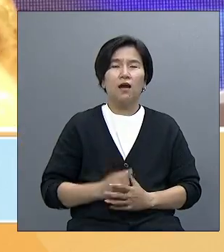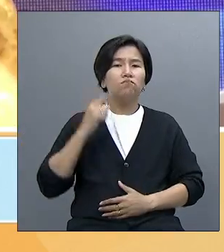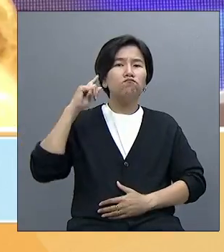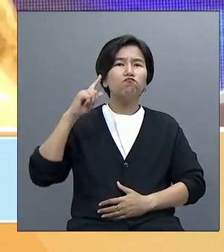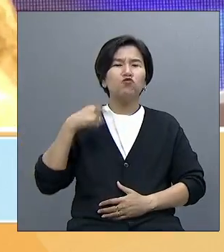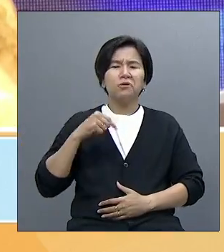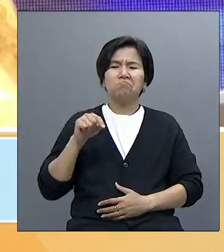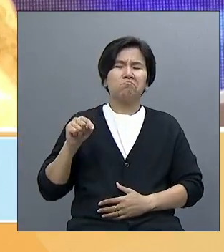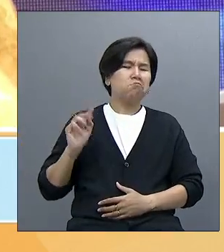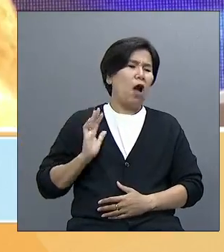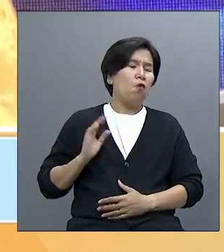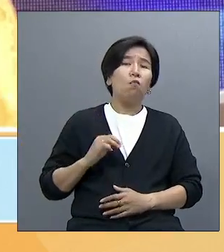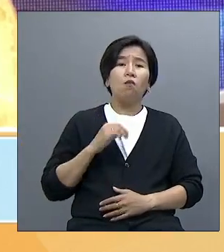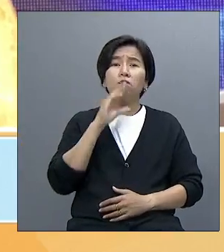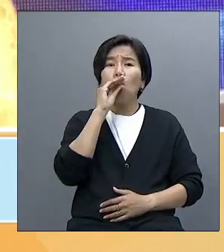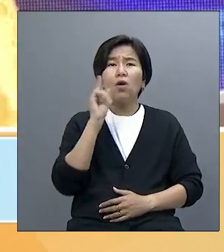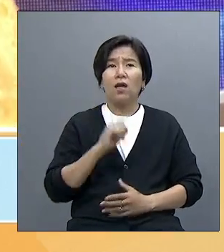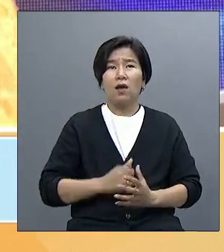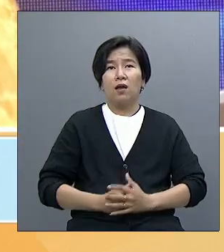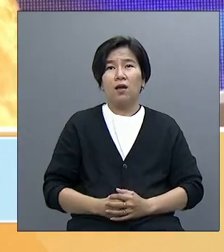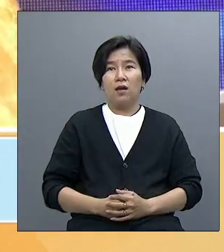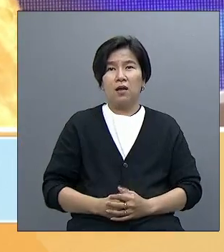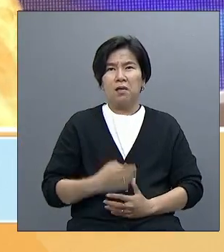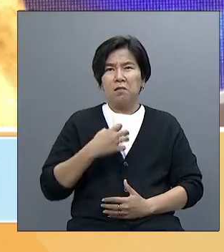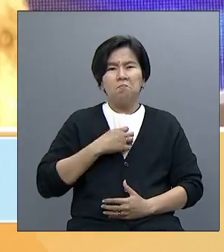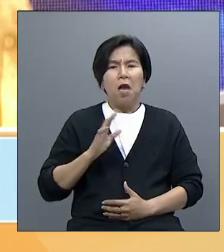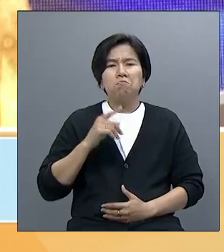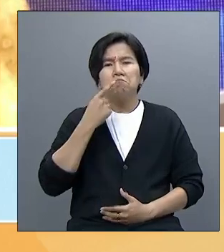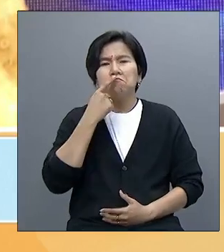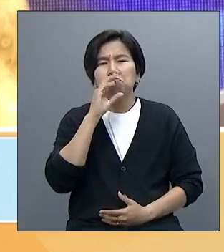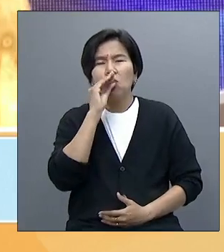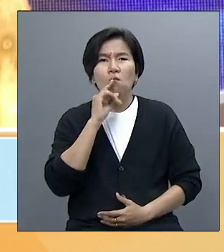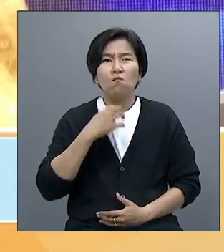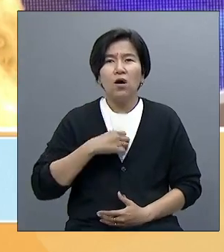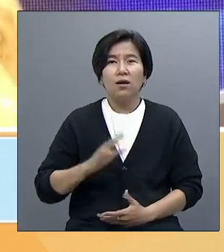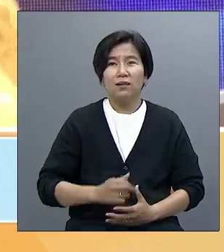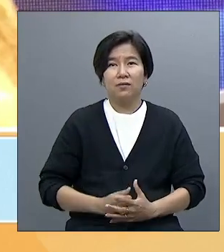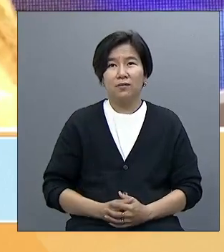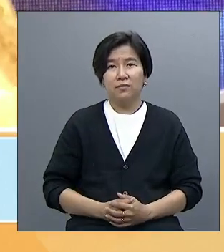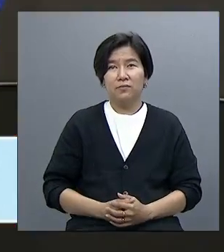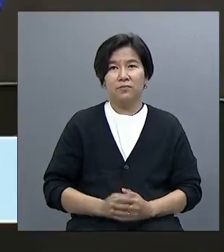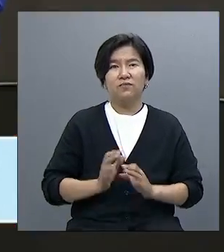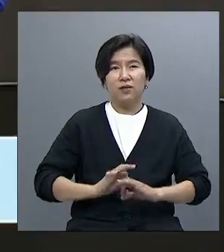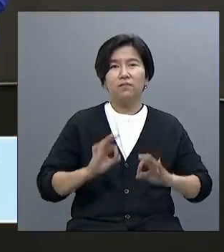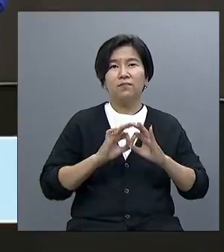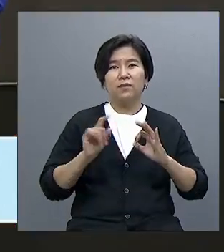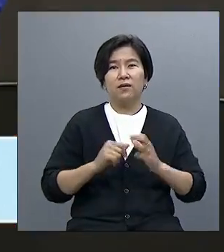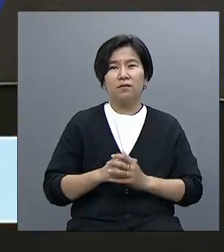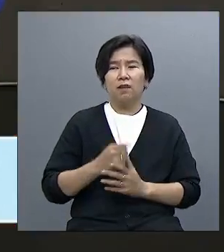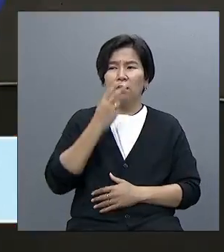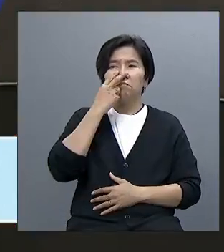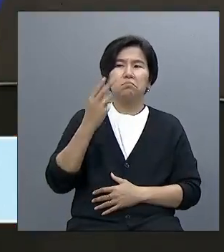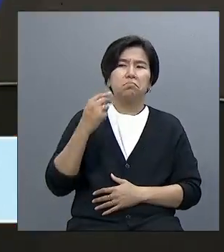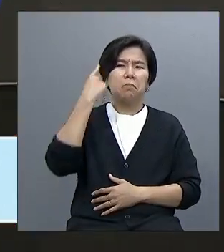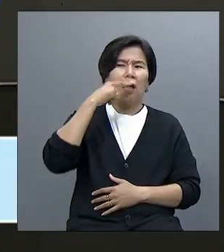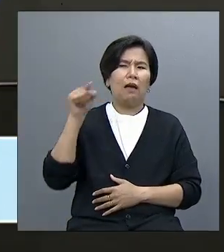ายหญิงนะฮะมันจะเป็นเรื่องอะไรที่เขาถึงจะไม่อยากจะแบบรับตอบ จริงๆมันคือเรื่องของการมีไมตรี เพราะอาจจะไม่ชอบหน้ากันมาก่อน เ